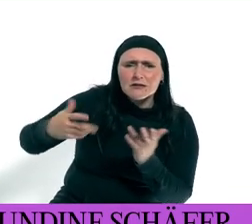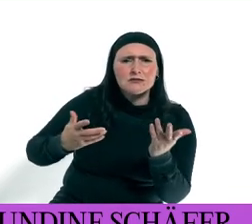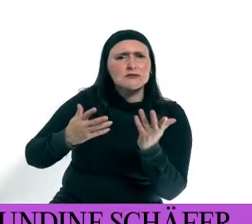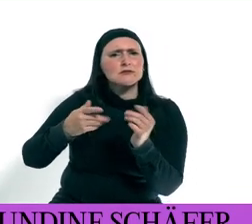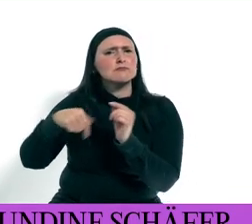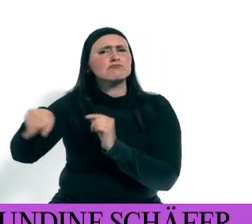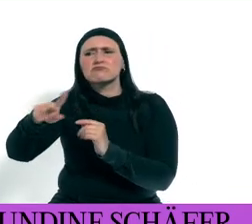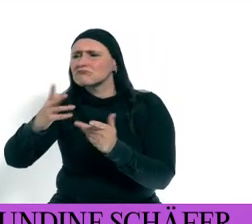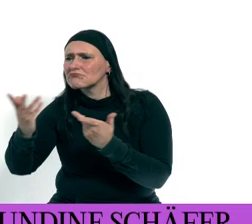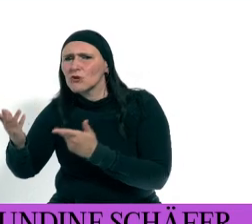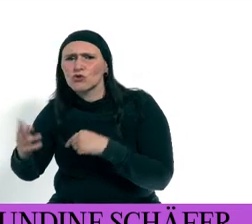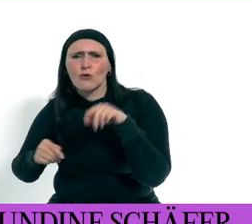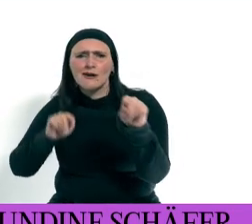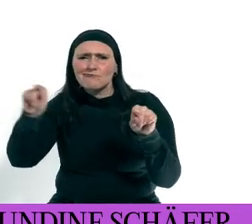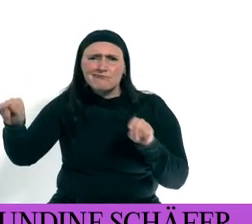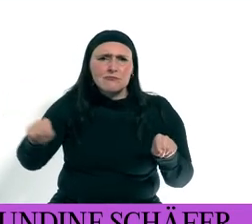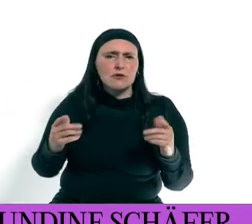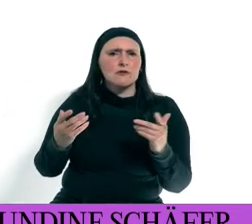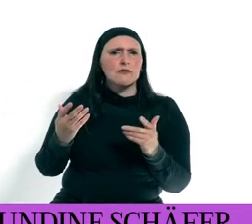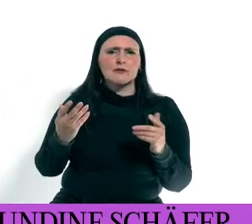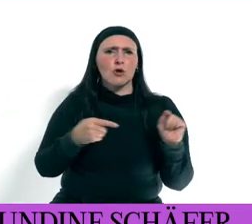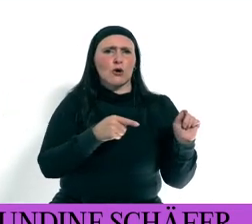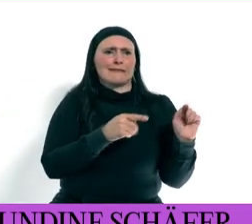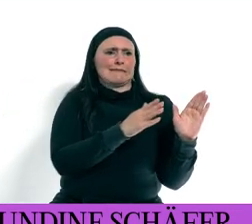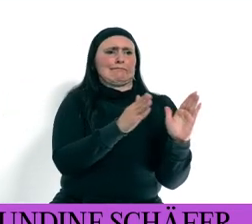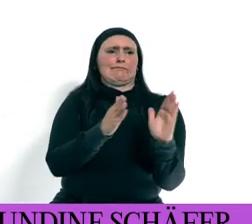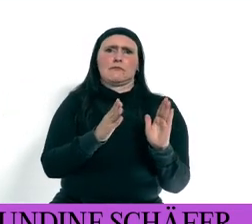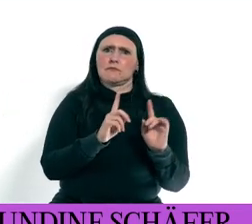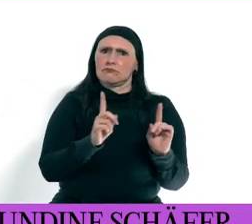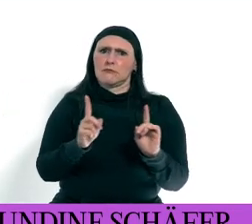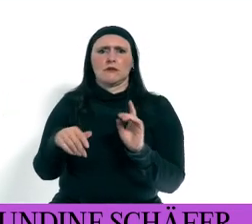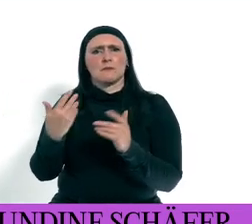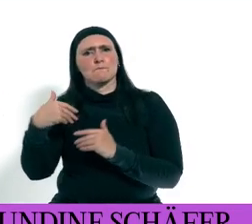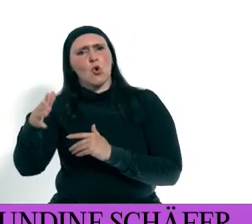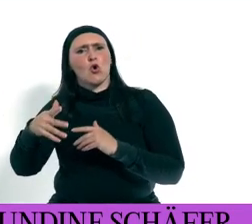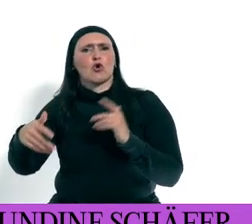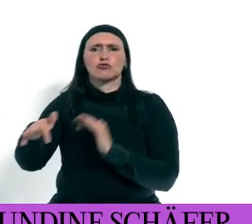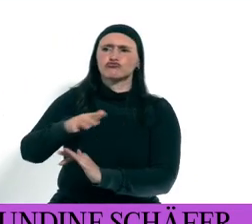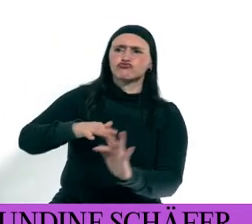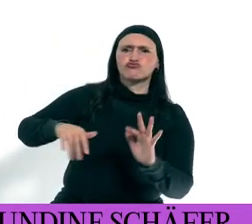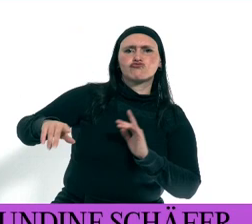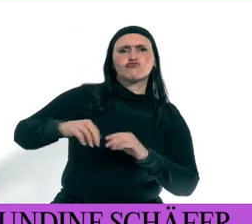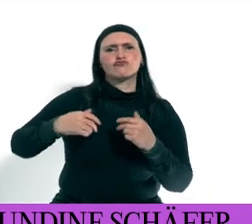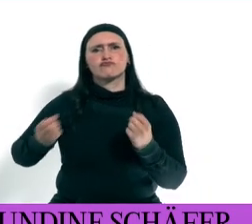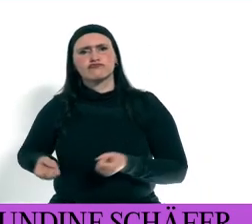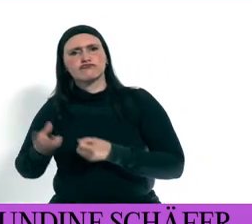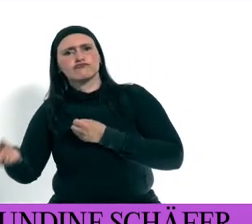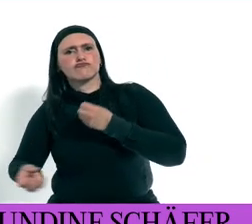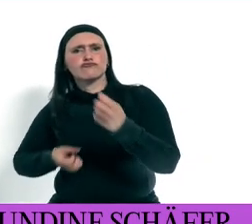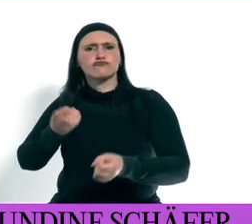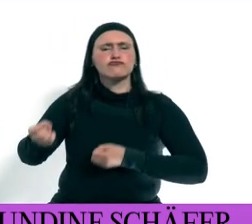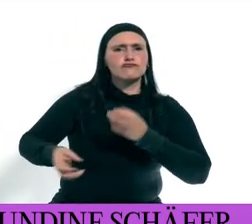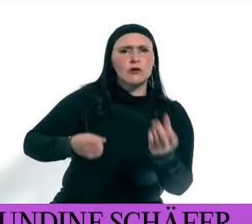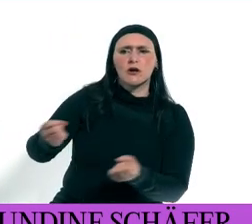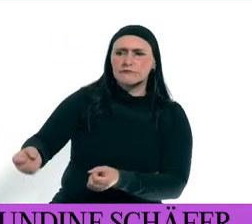was die Weitergabe von Wissen und Erfahrungen angeht. Auf der anderen Seite gibt es damit auch die Möglichkeit für andere